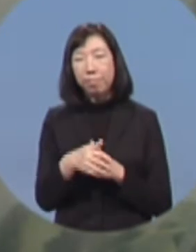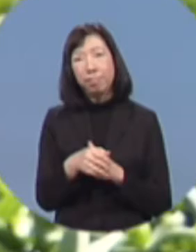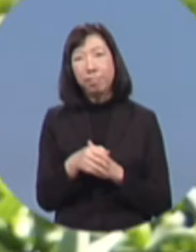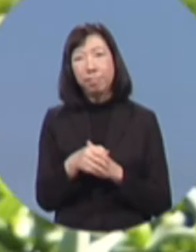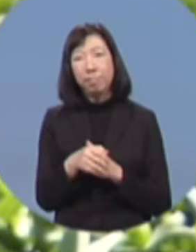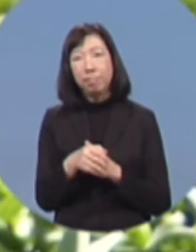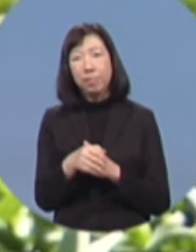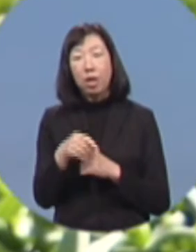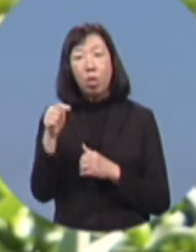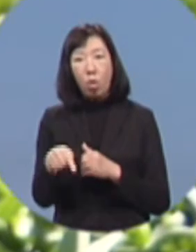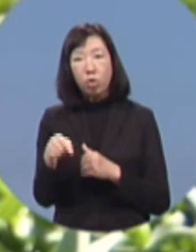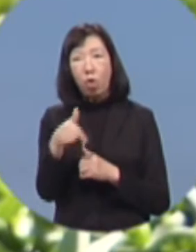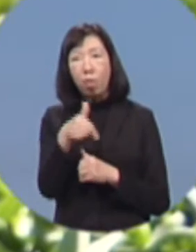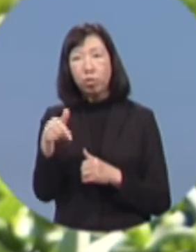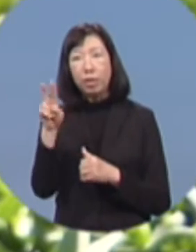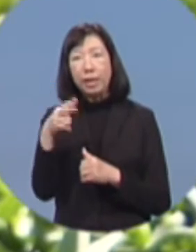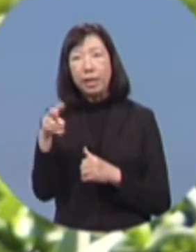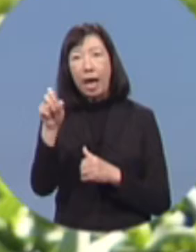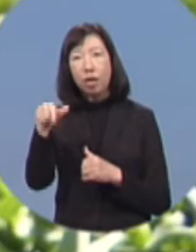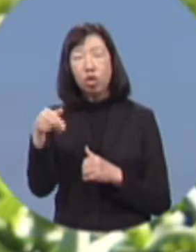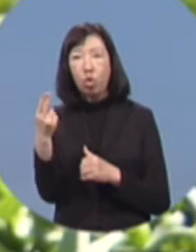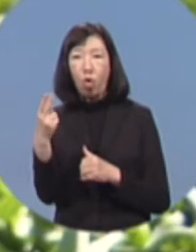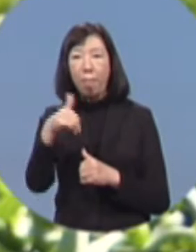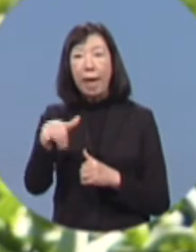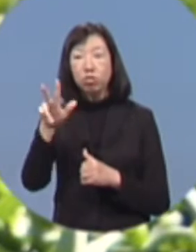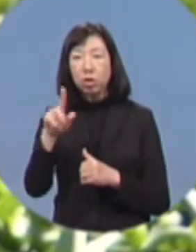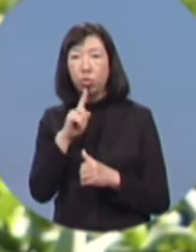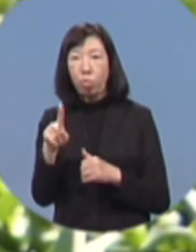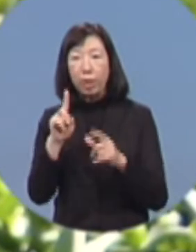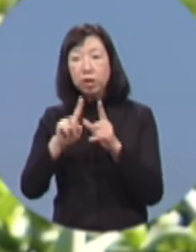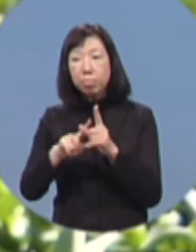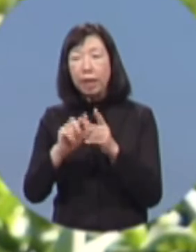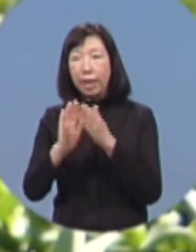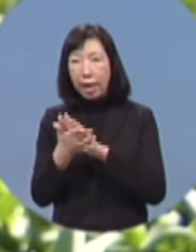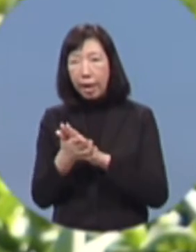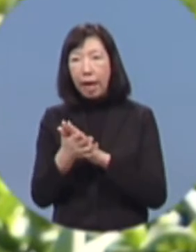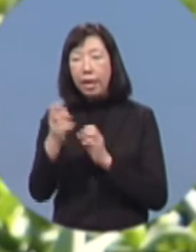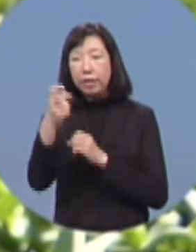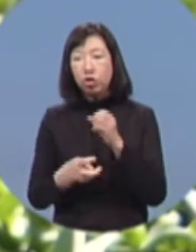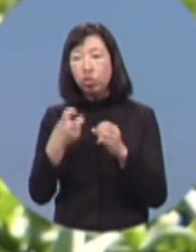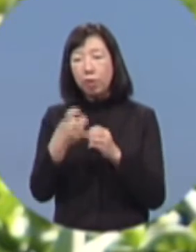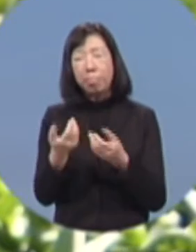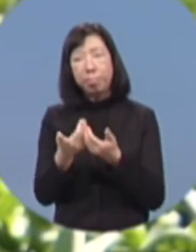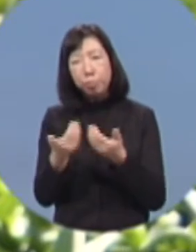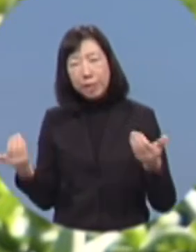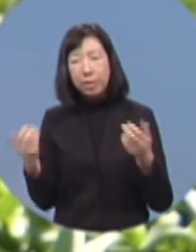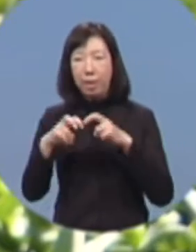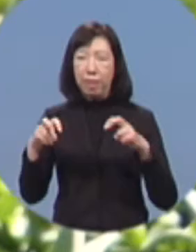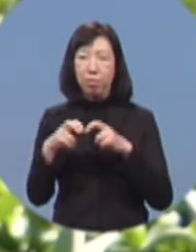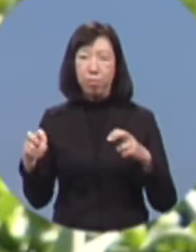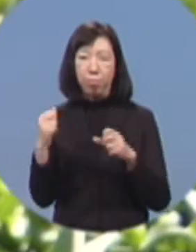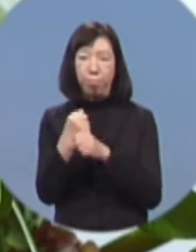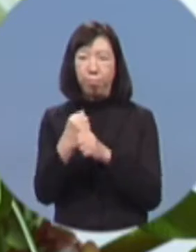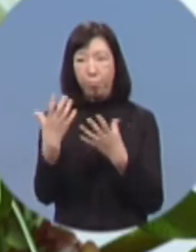か。 このブリリアントベルという品種は千葉県が開発20年ぶりに開発したカラ